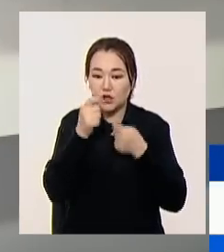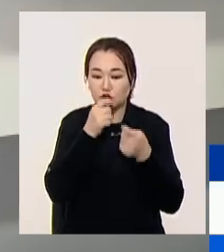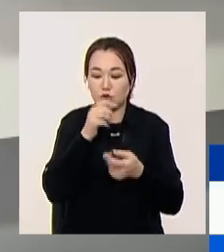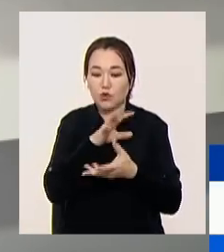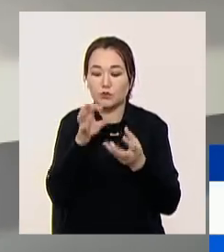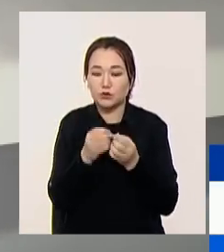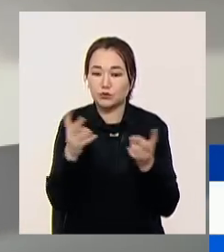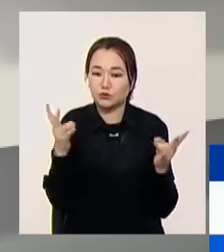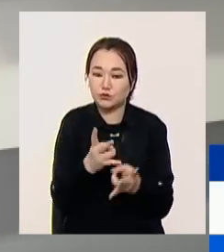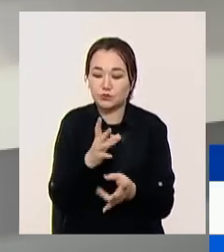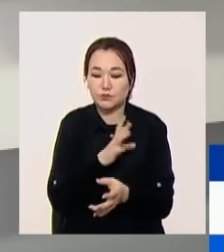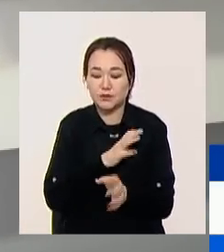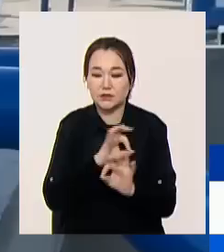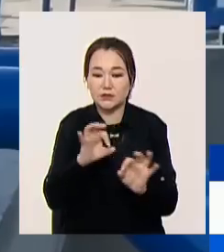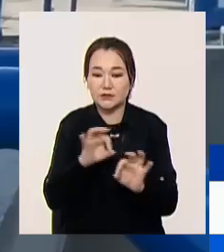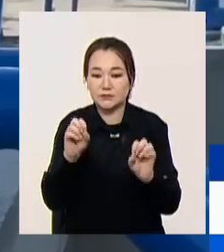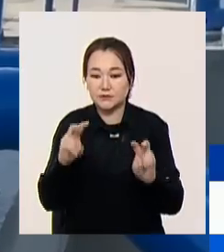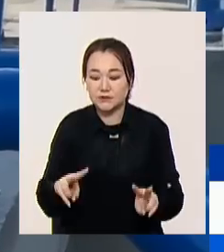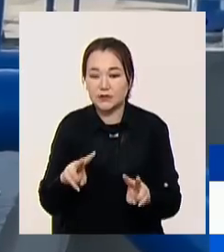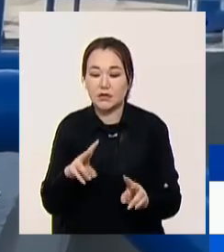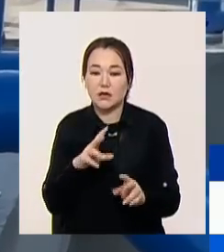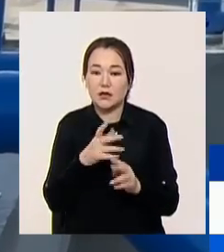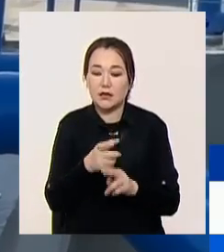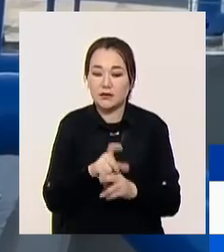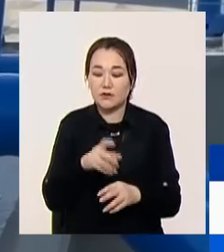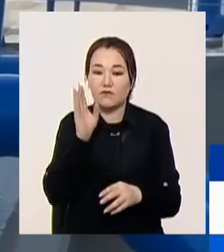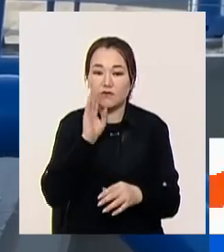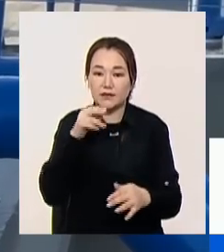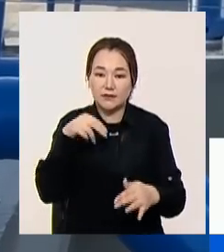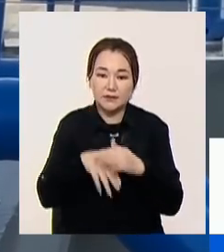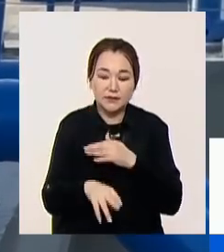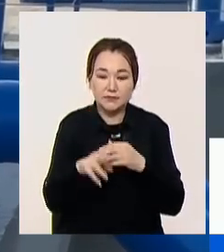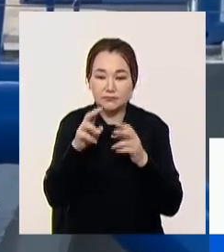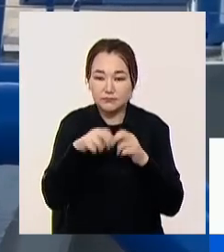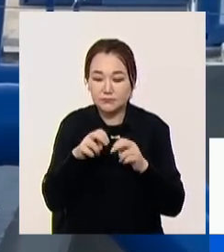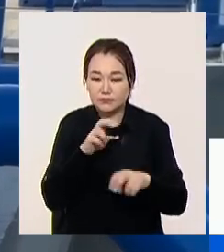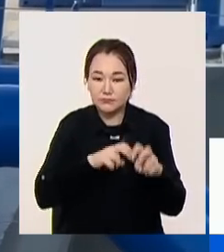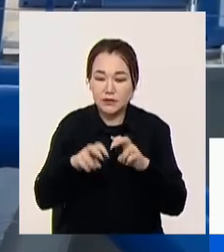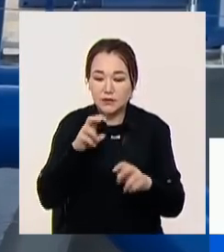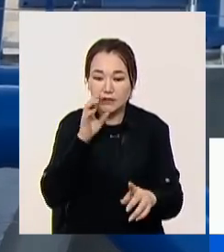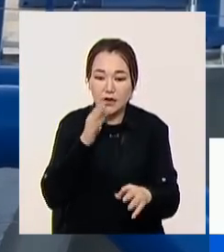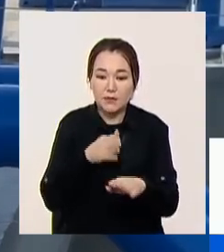был необходим, говорят специалисты. Данный комплекс водолазный, он именно и направлен на